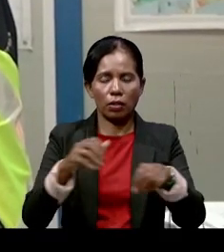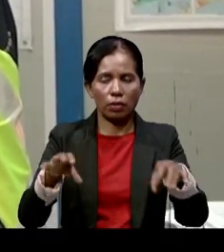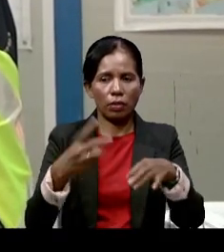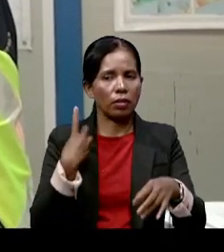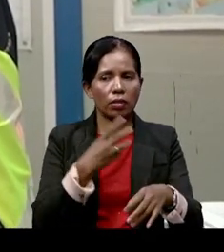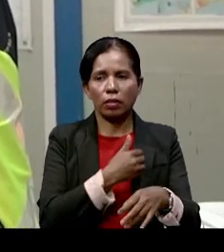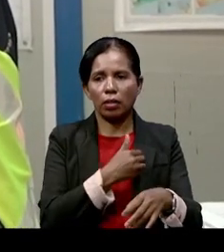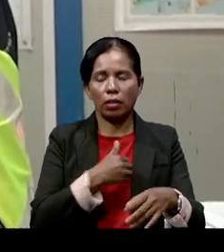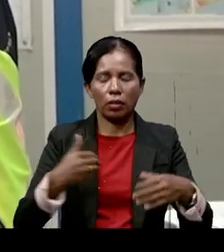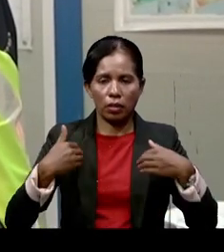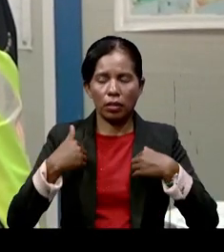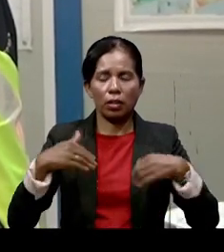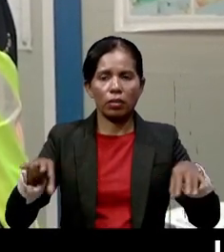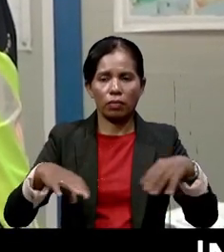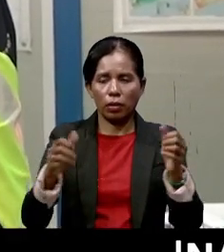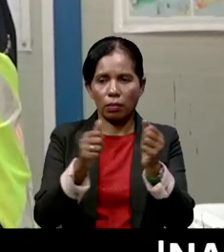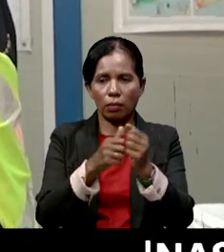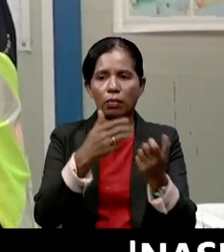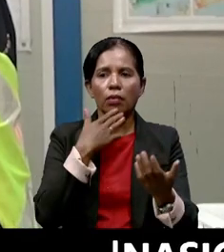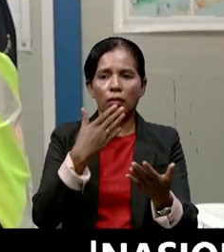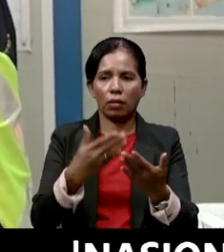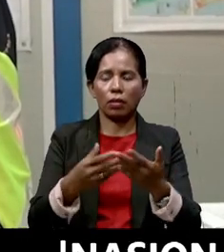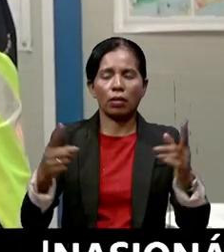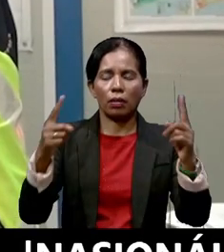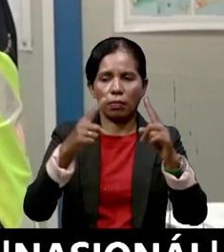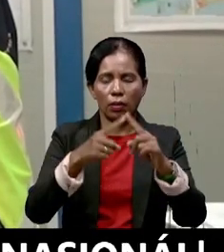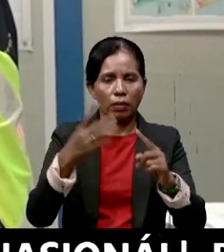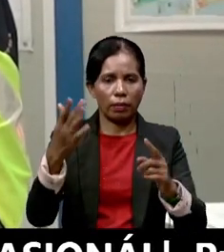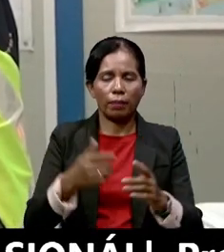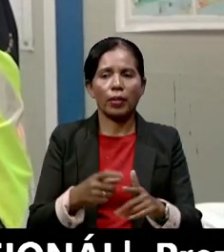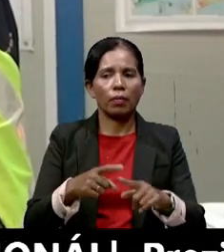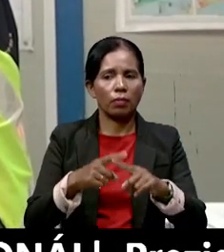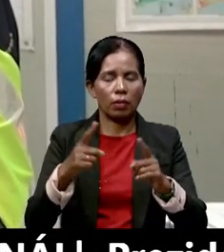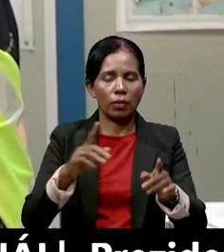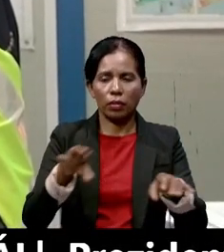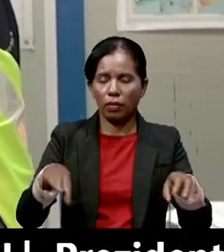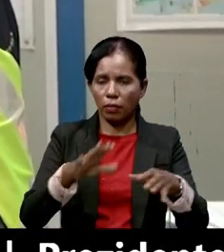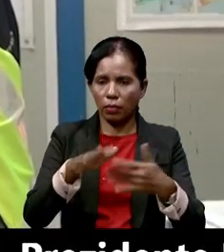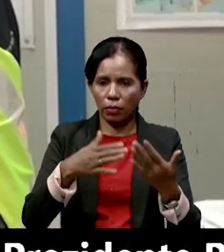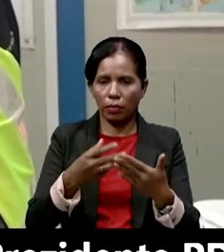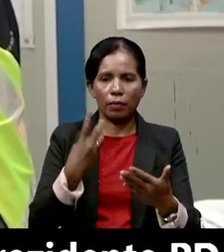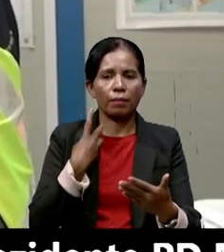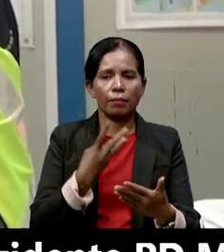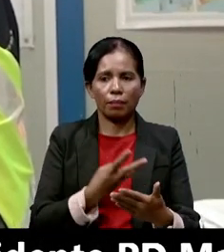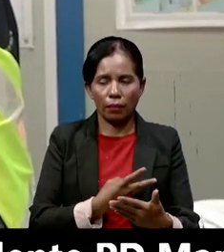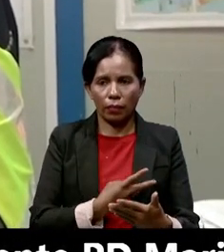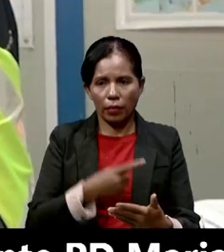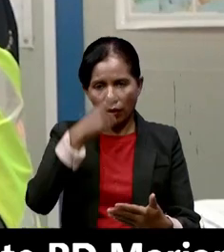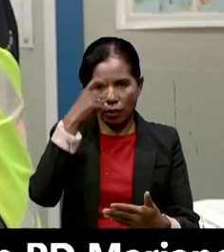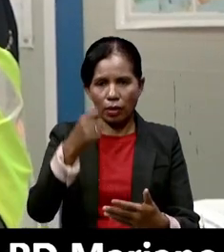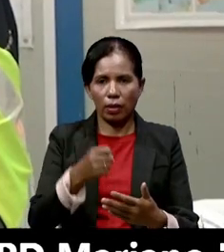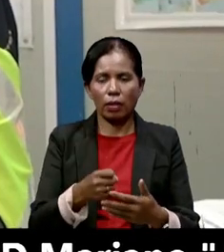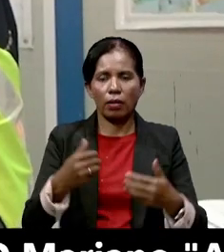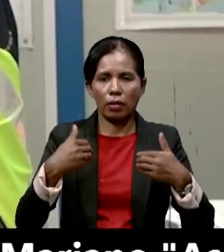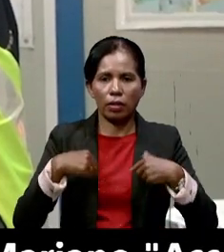ia coordenação ne tia ba ia sistema ne ebe sistema todo ita tam ba ia